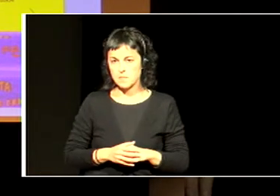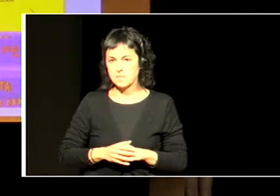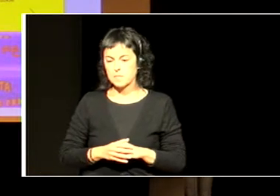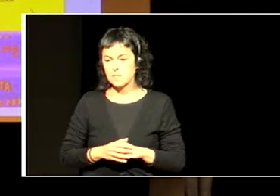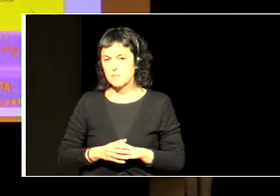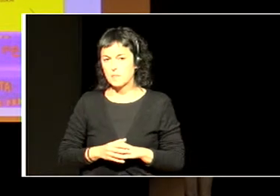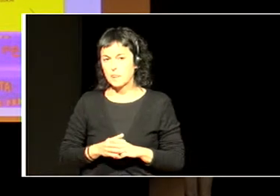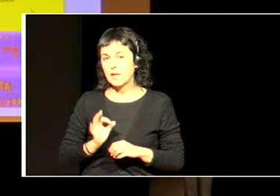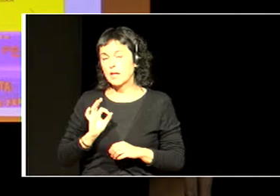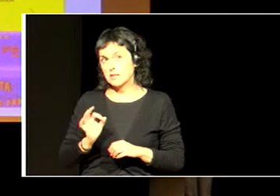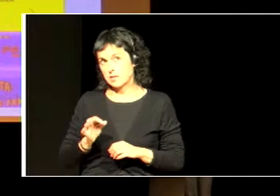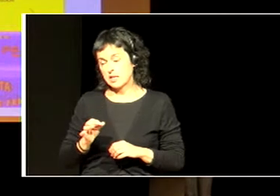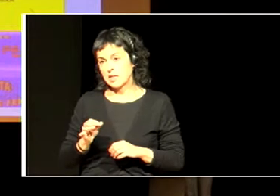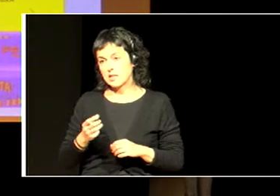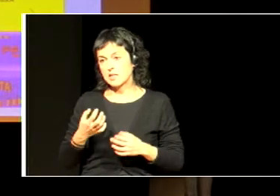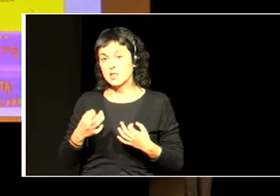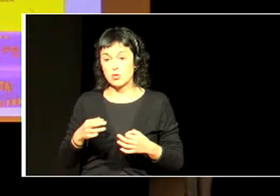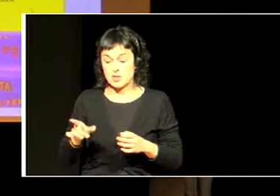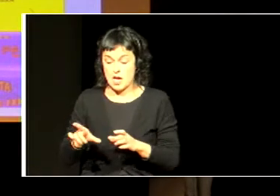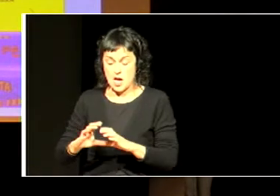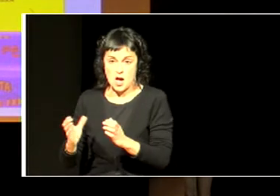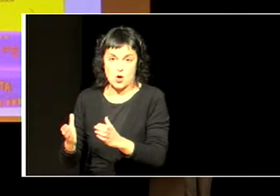proposatzen diegu beti ikasle voluntarioiei,